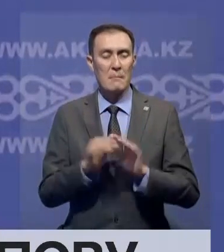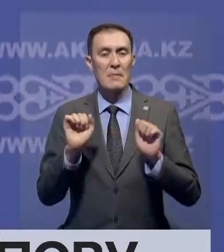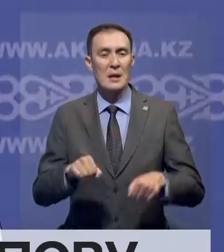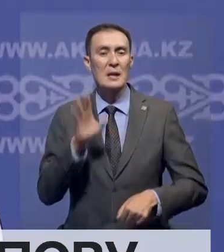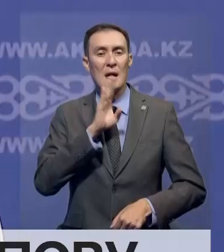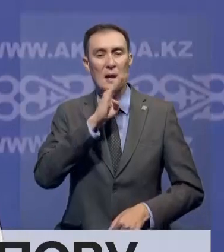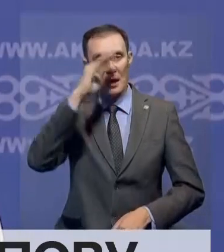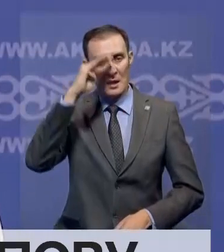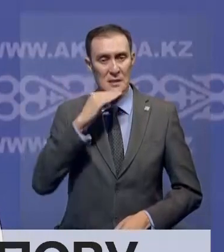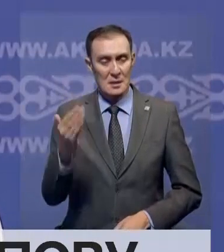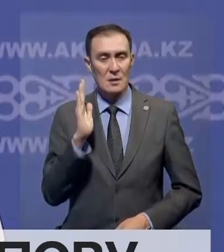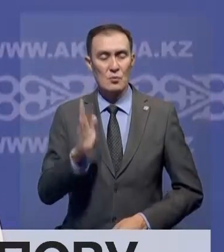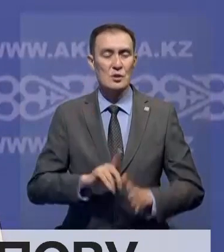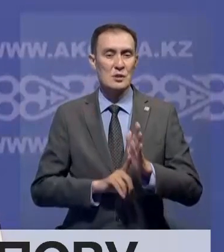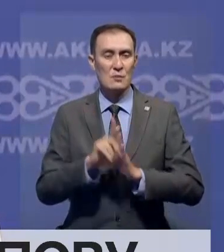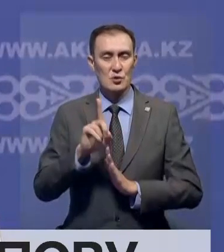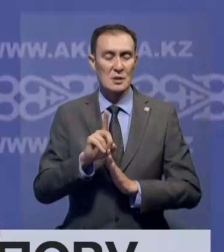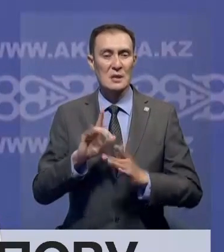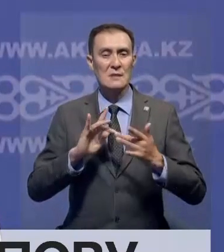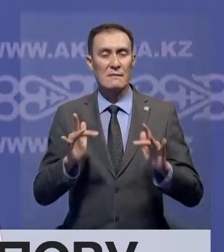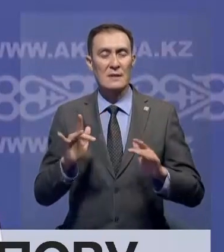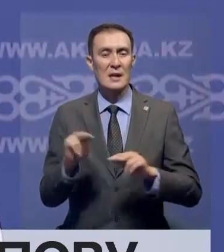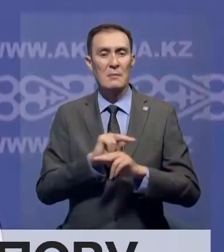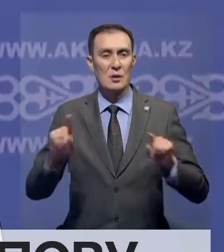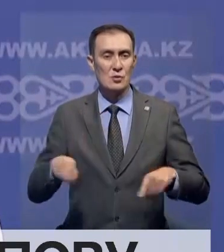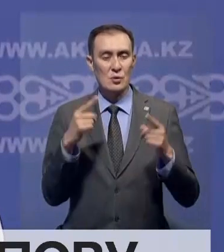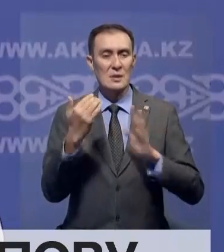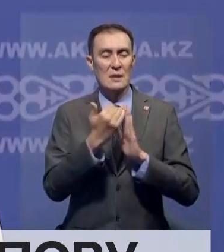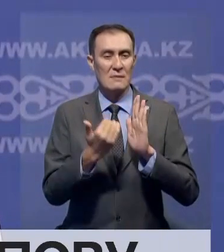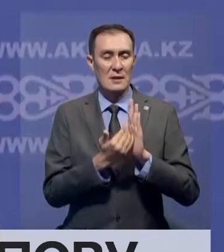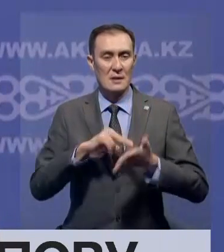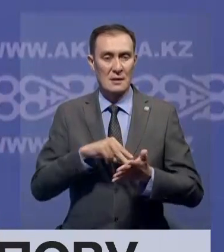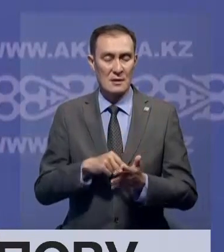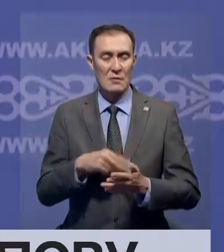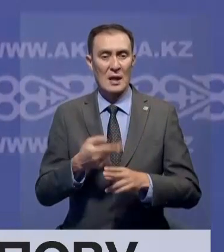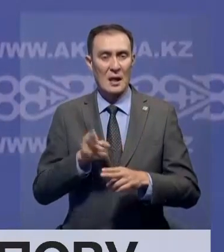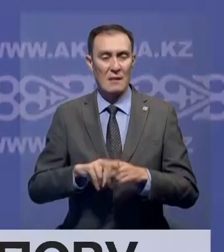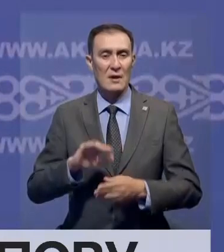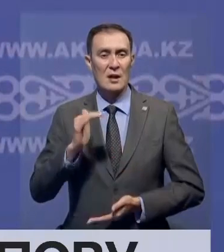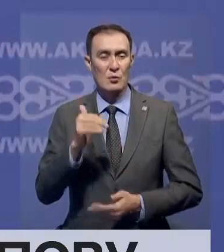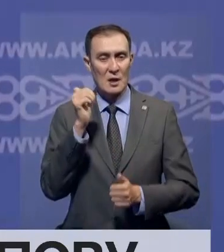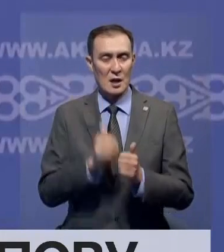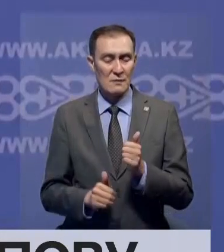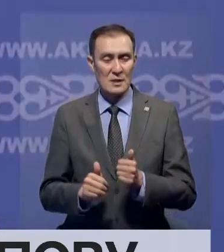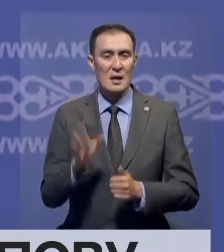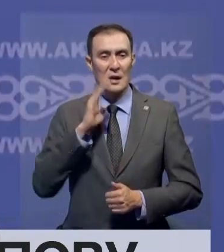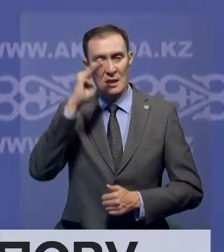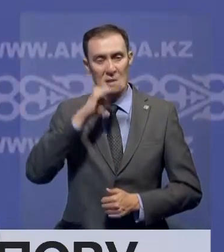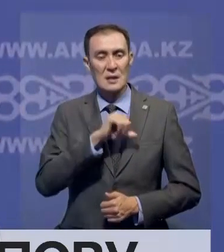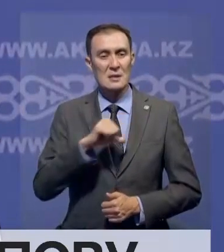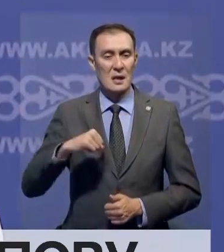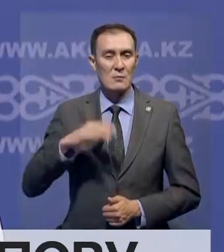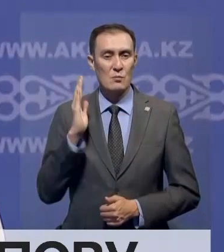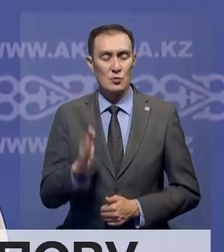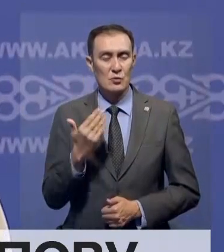родители. Будет запущен цифровой реабилитационный дневник данного ребенка, где родители будут